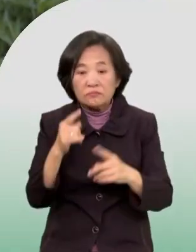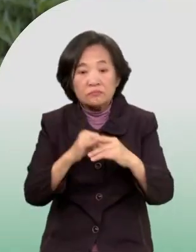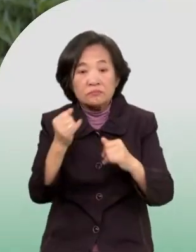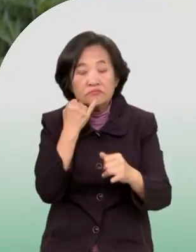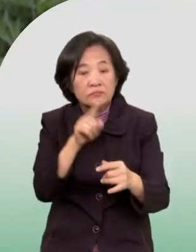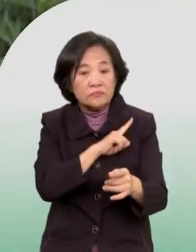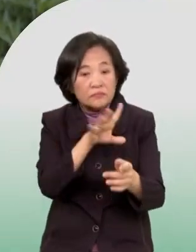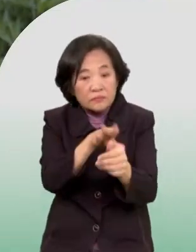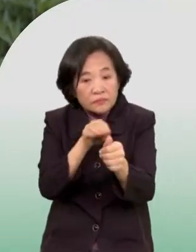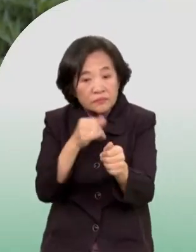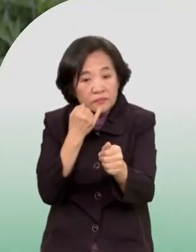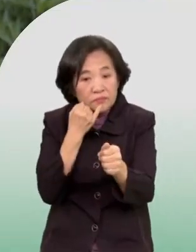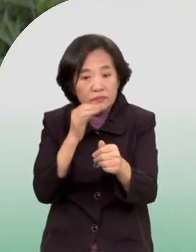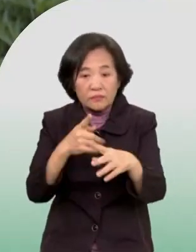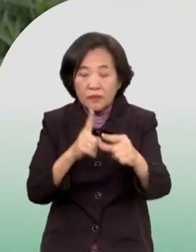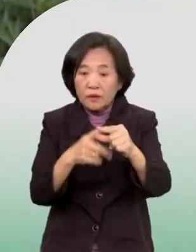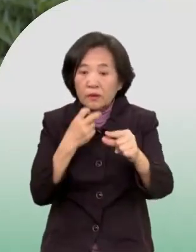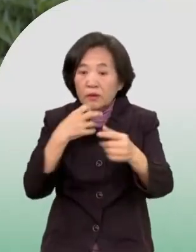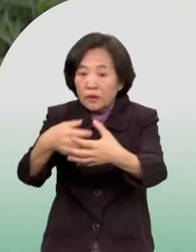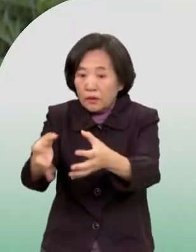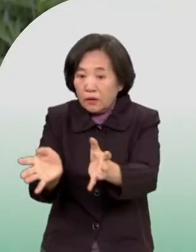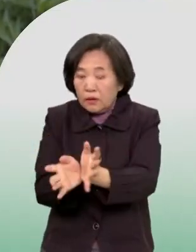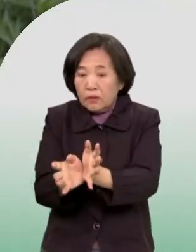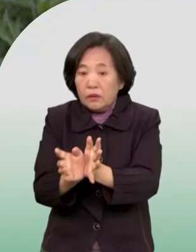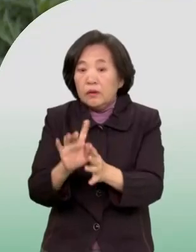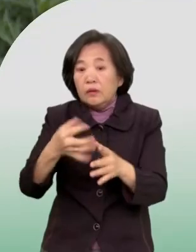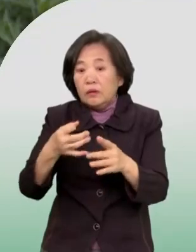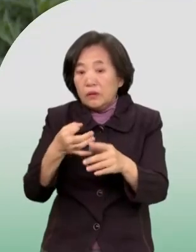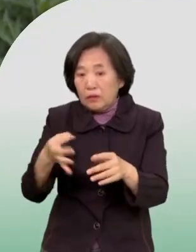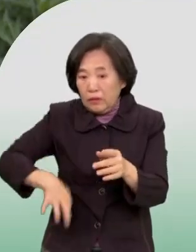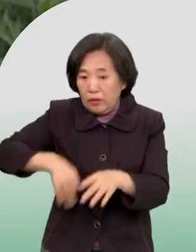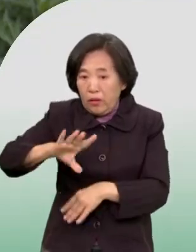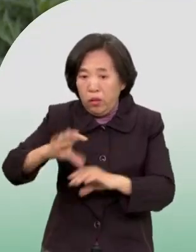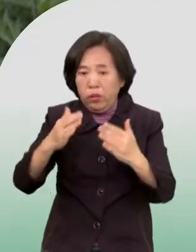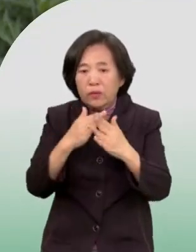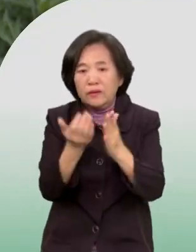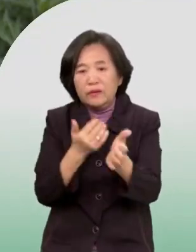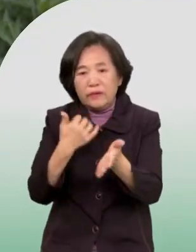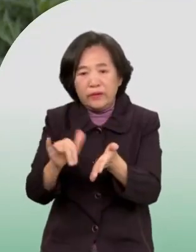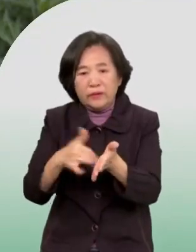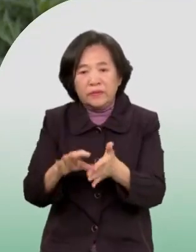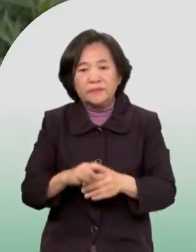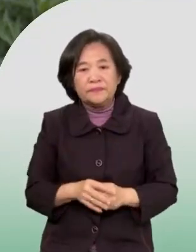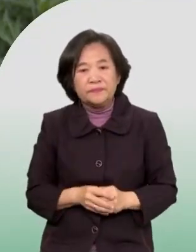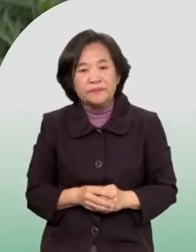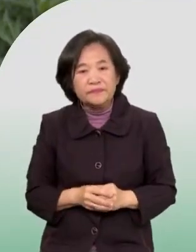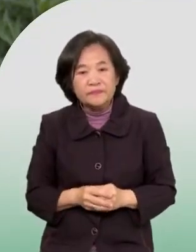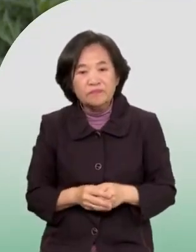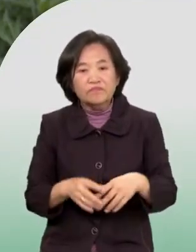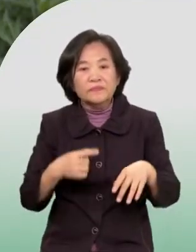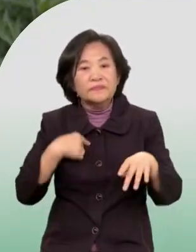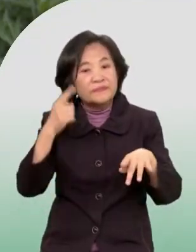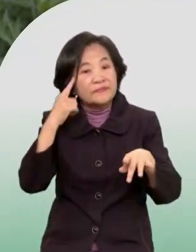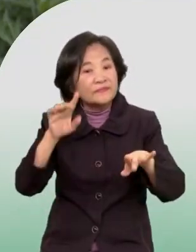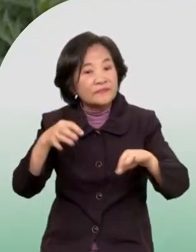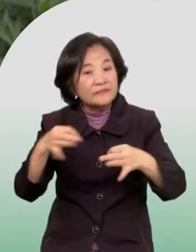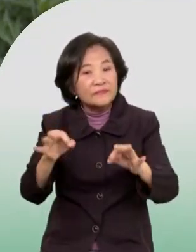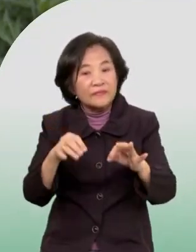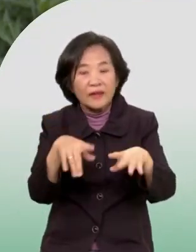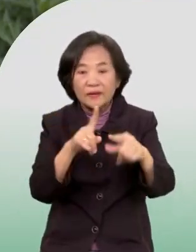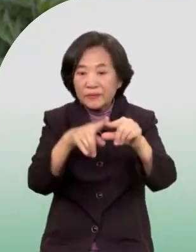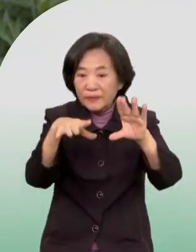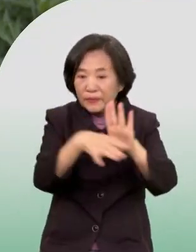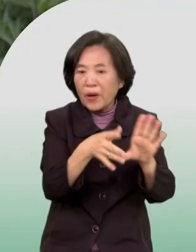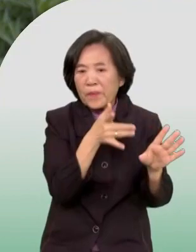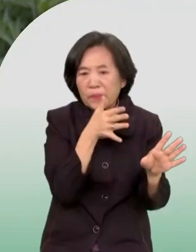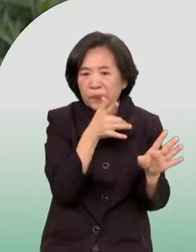得按样做。唔过也系中央嘅铺费、中央嘅经费、国家嘅预算，用国家嘅事情来做。其实一件一按简单